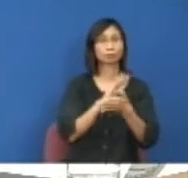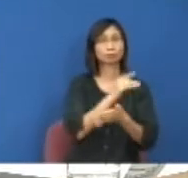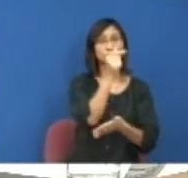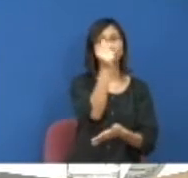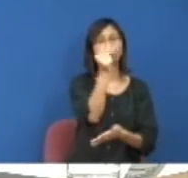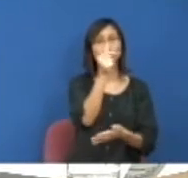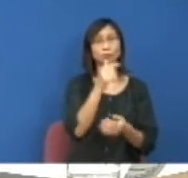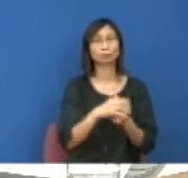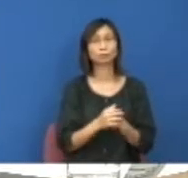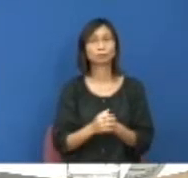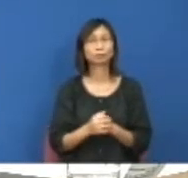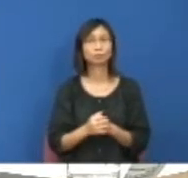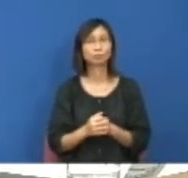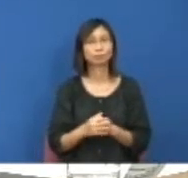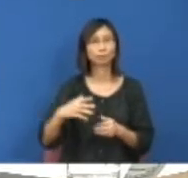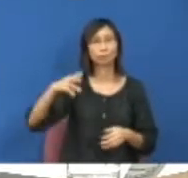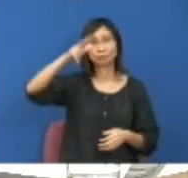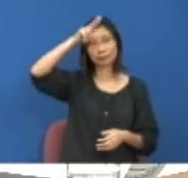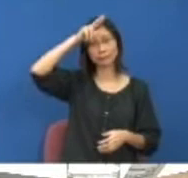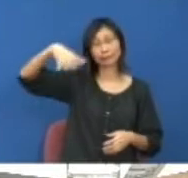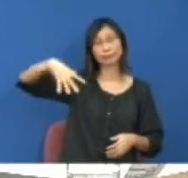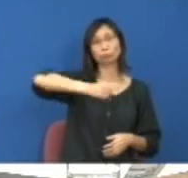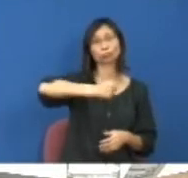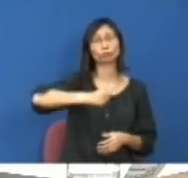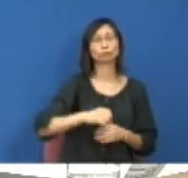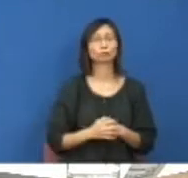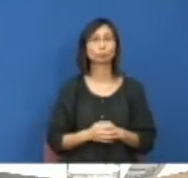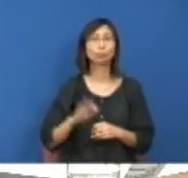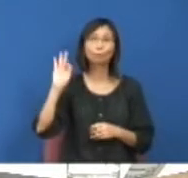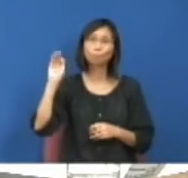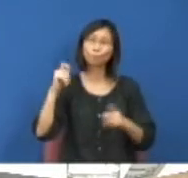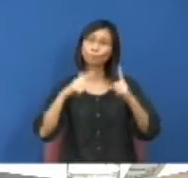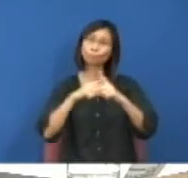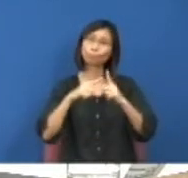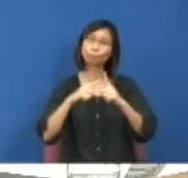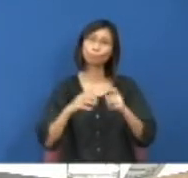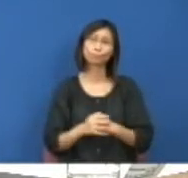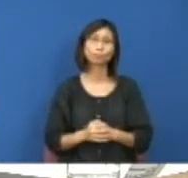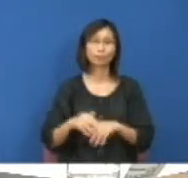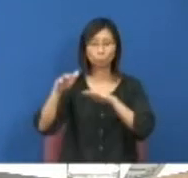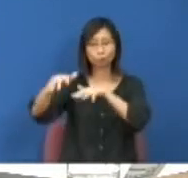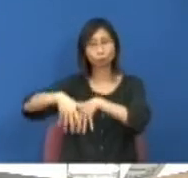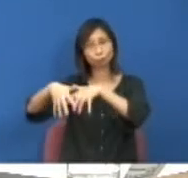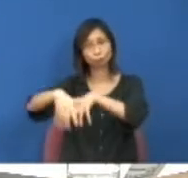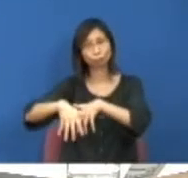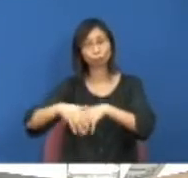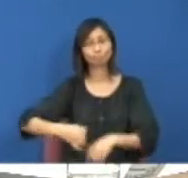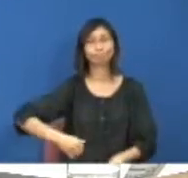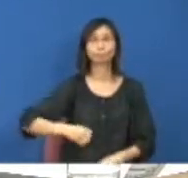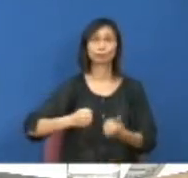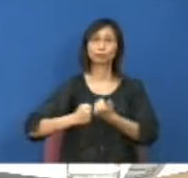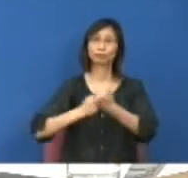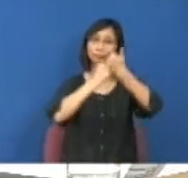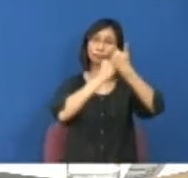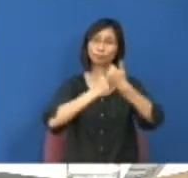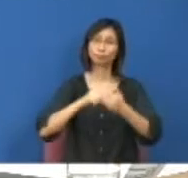個政權係攞到法國人嘅支持，就係農民嘅支持咧。其實即係當法國到